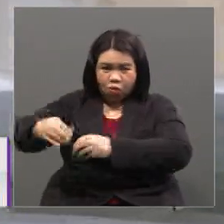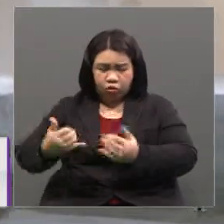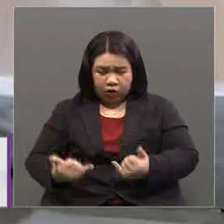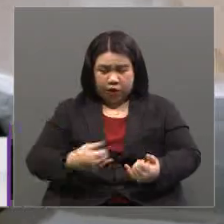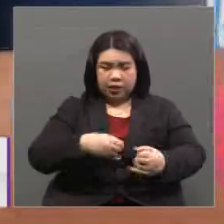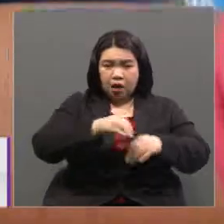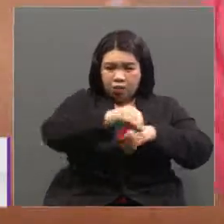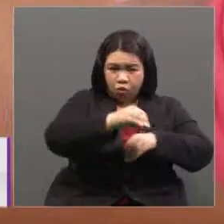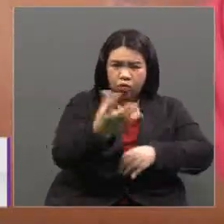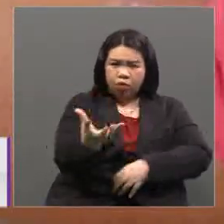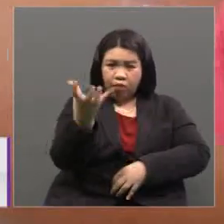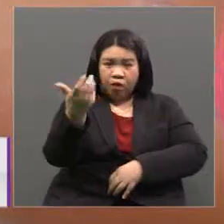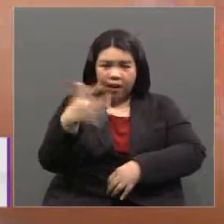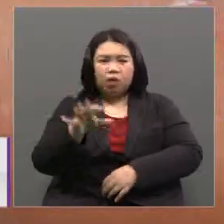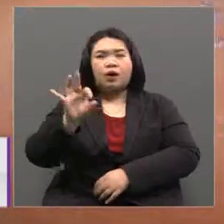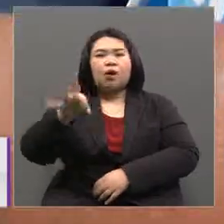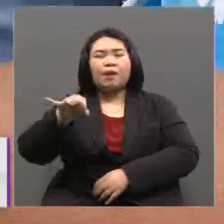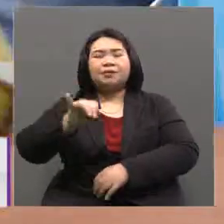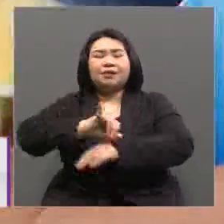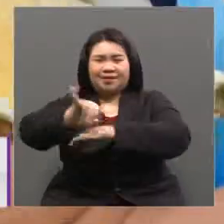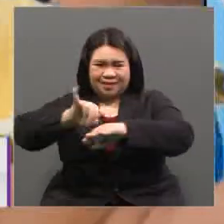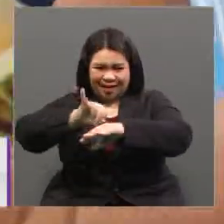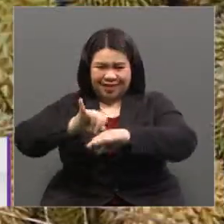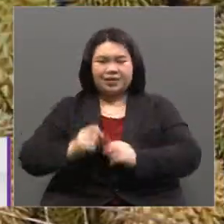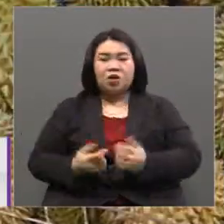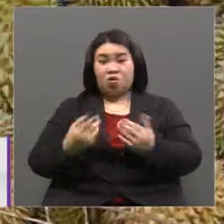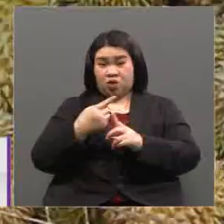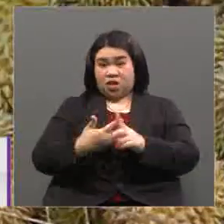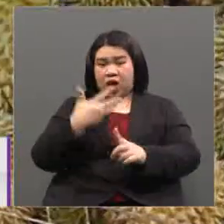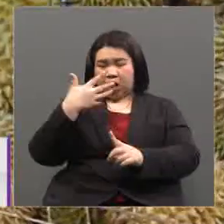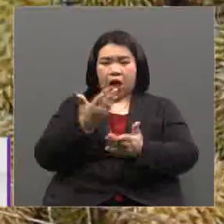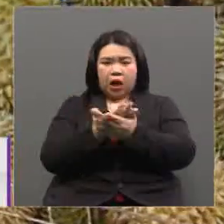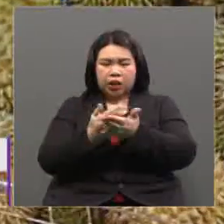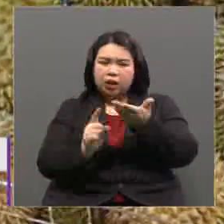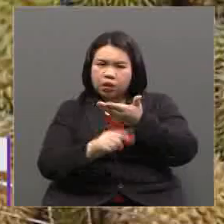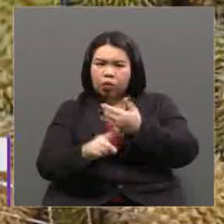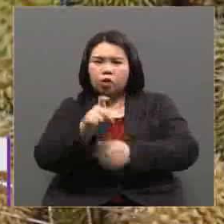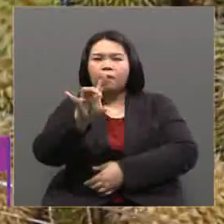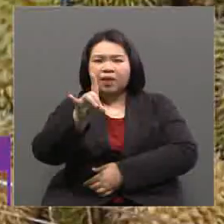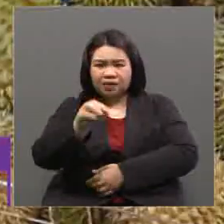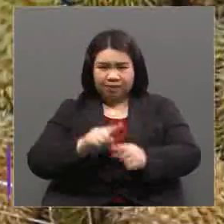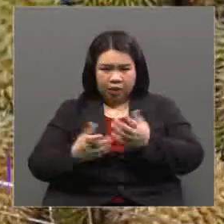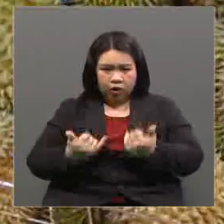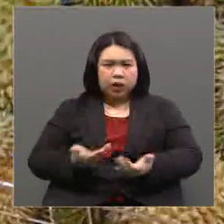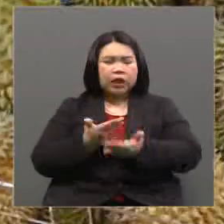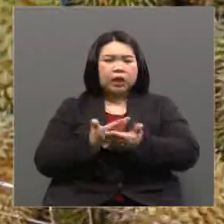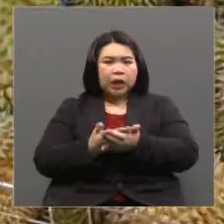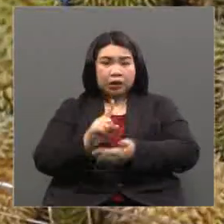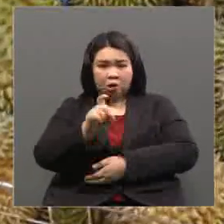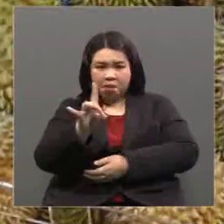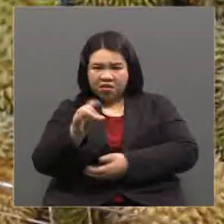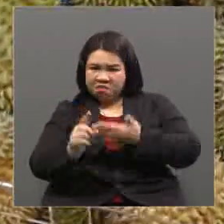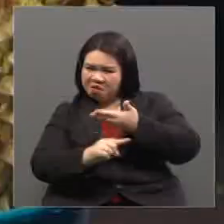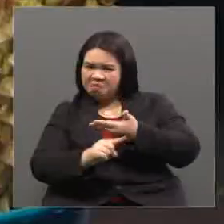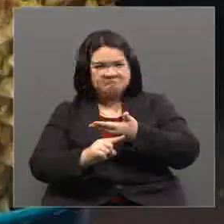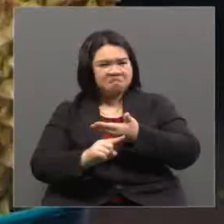รุ่นแรกเนี่ยจะออกช่วงประมาณเดือนพฤษภาคมราคาตกกิโลหนึ่งก็ 180บาทแต่ว่าตอนนี้ราคา 180หาซื้อไม่ได้